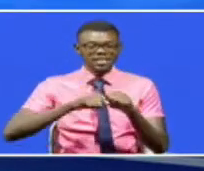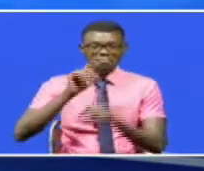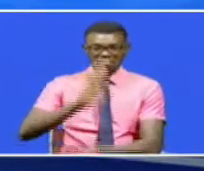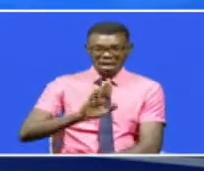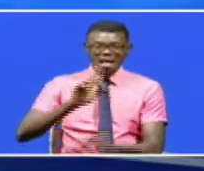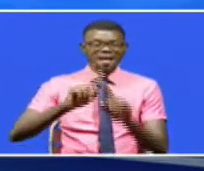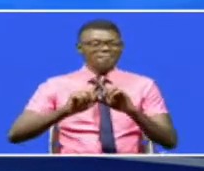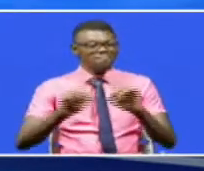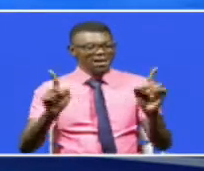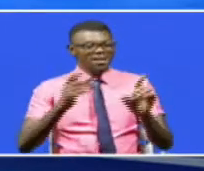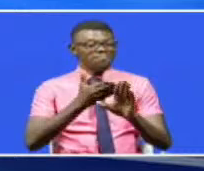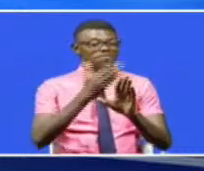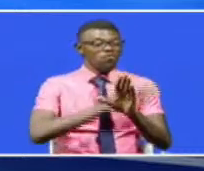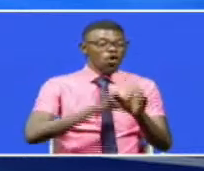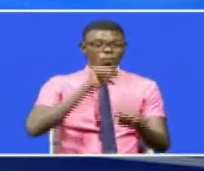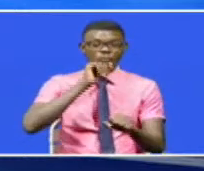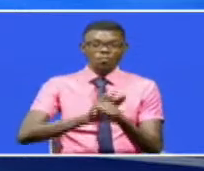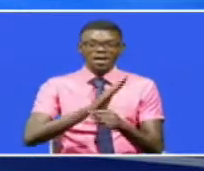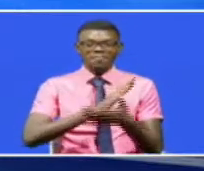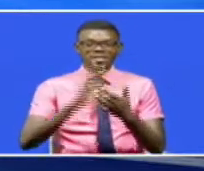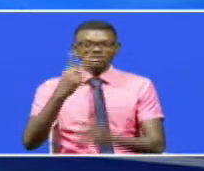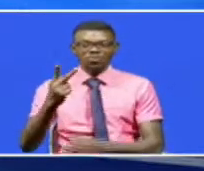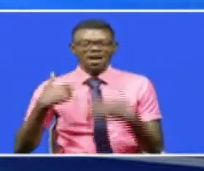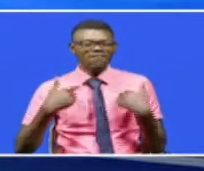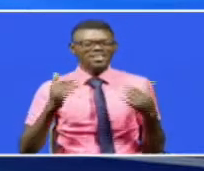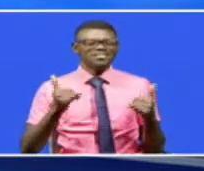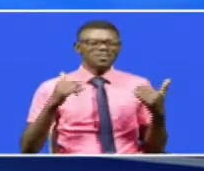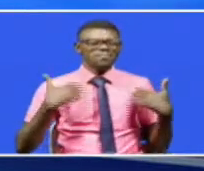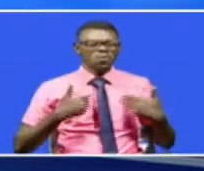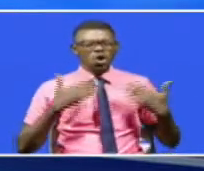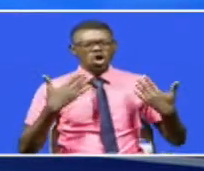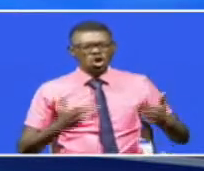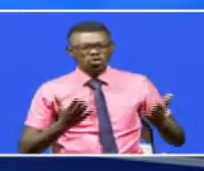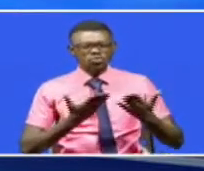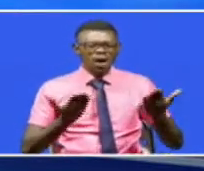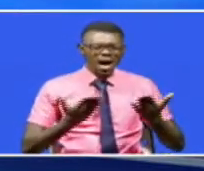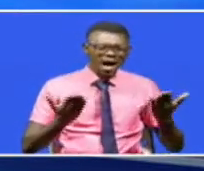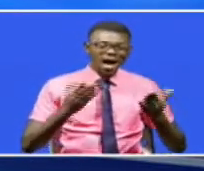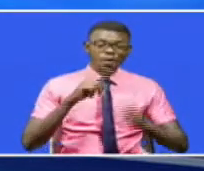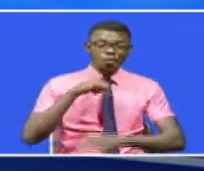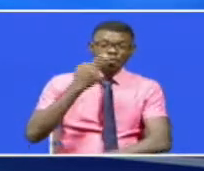lakini nilivyokuahidi kwenye sehemu yetu ya pili ni makale wa kwapi. Leo hii tunamwangazia nani?